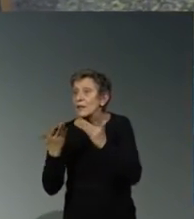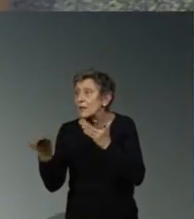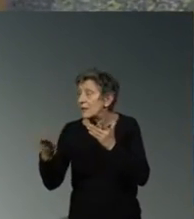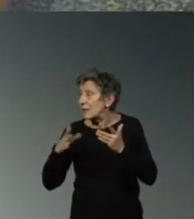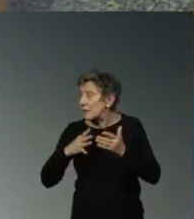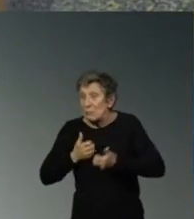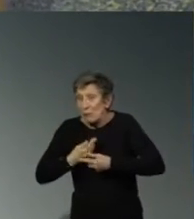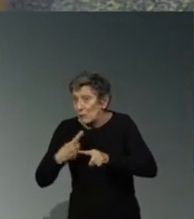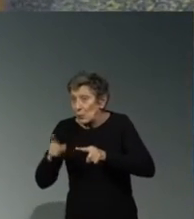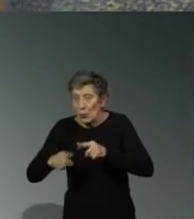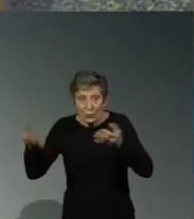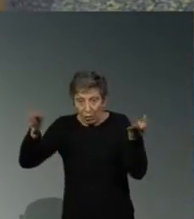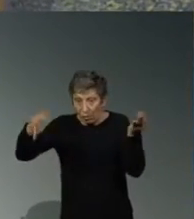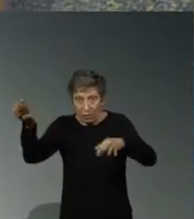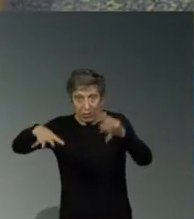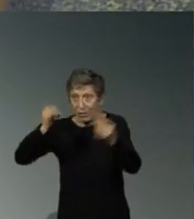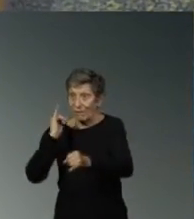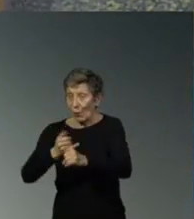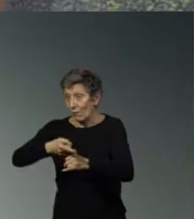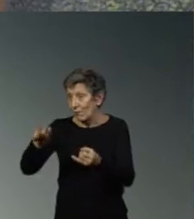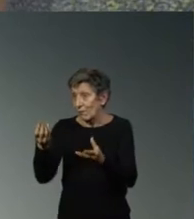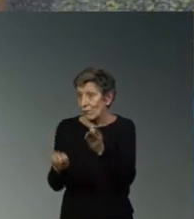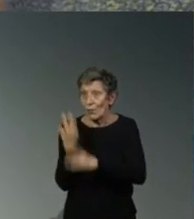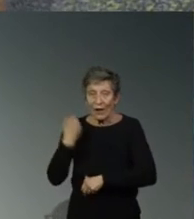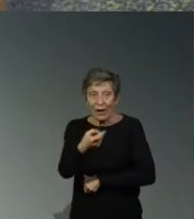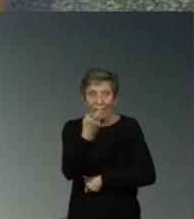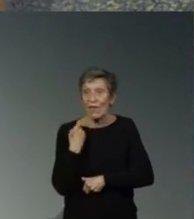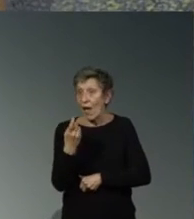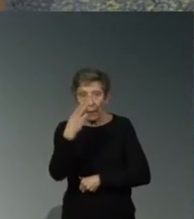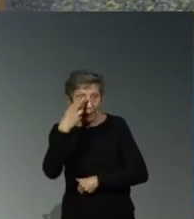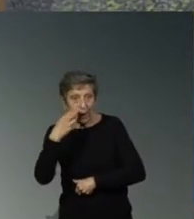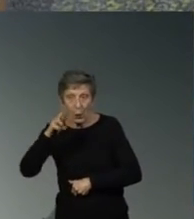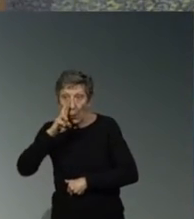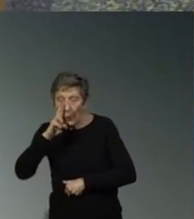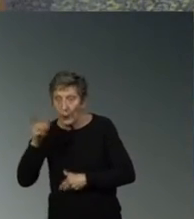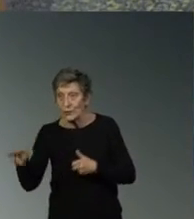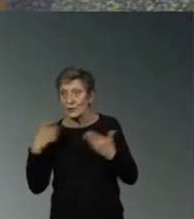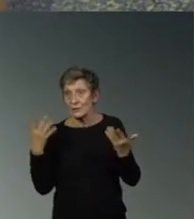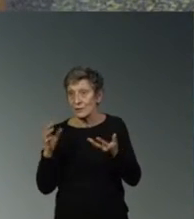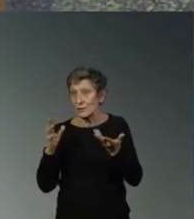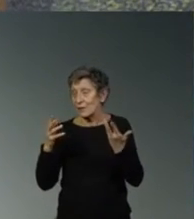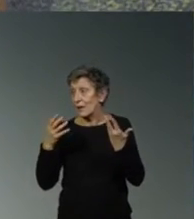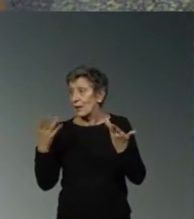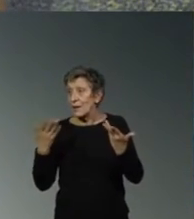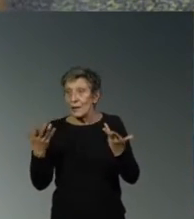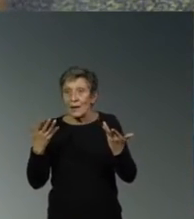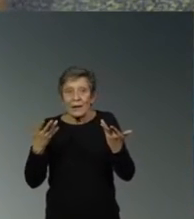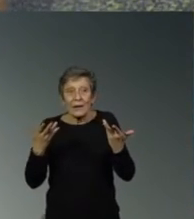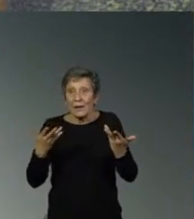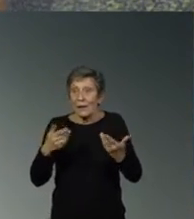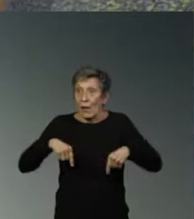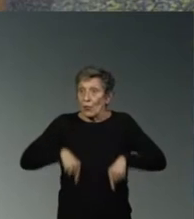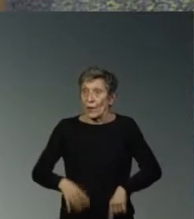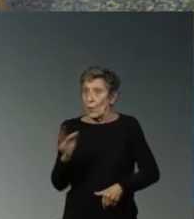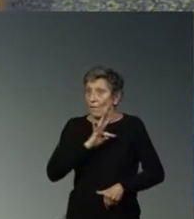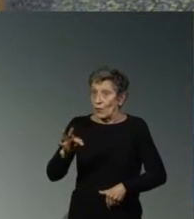de choses, de fake news qui venaient justement des hackers russes. Le gouvernement français a peur à l'occasion des élections européennes, peut-être à